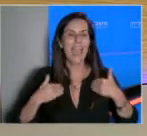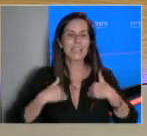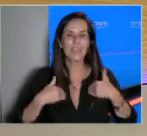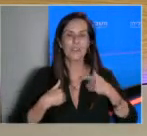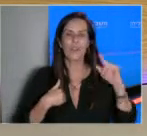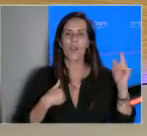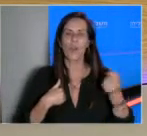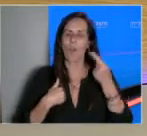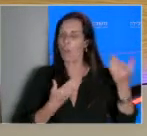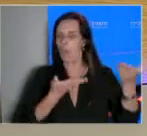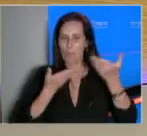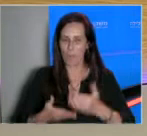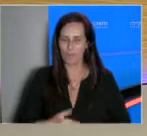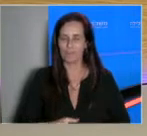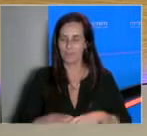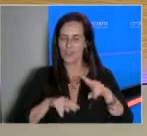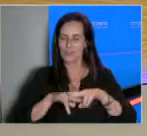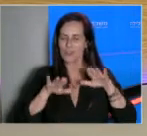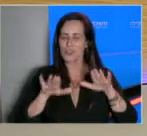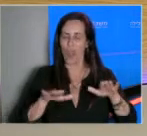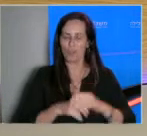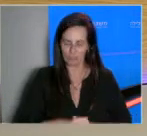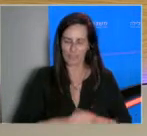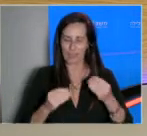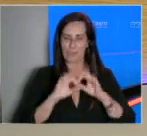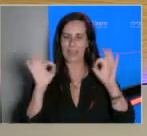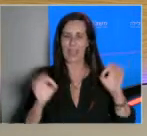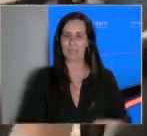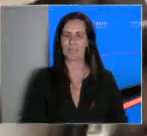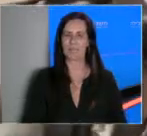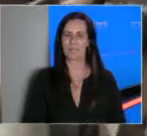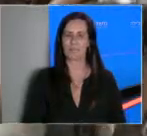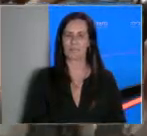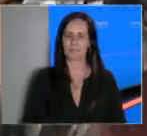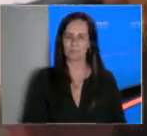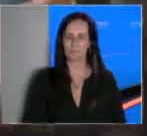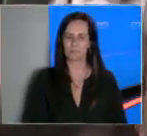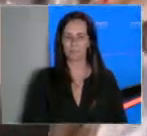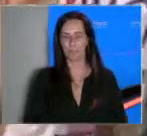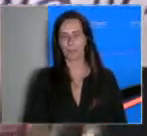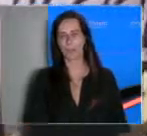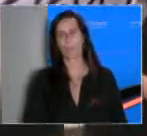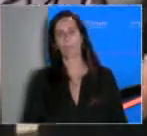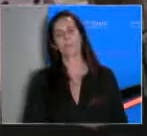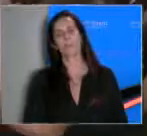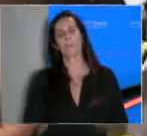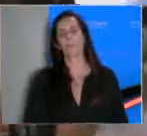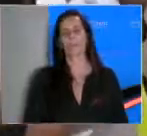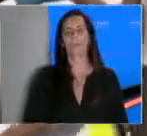אצלנו כולם ברוכים הבאים. שלא תזוזו, משכן לילה, מעברנו מתחילים. זה מדיניות שפוגעת